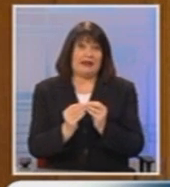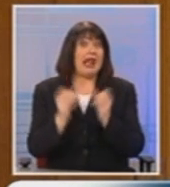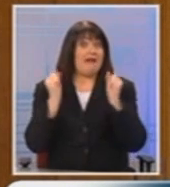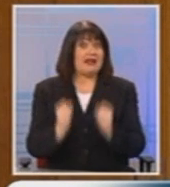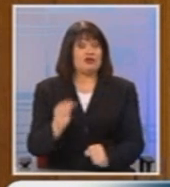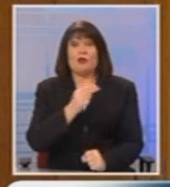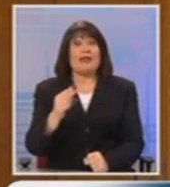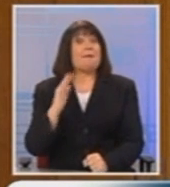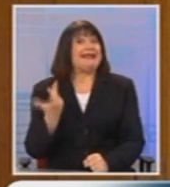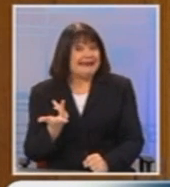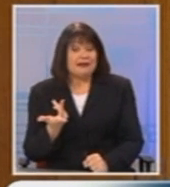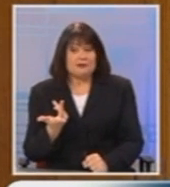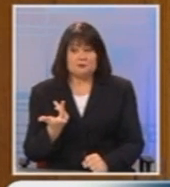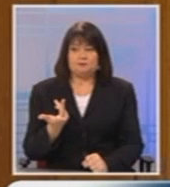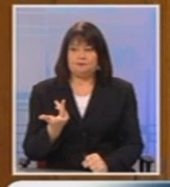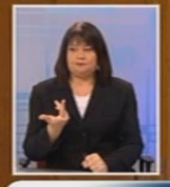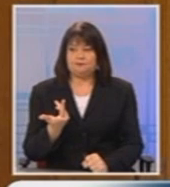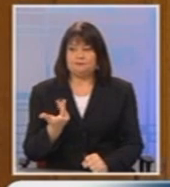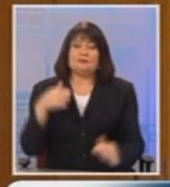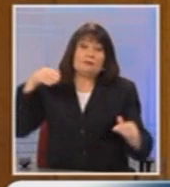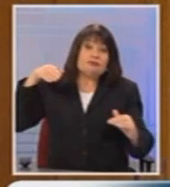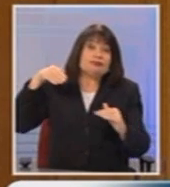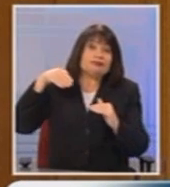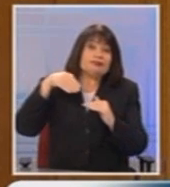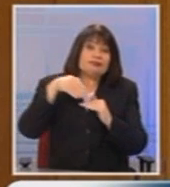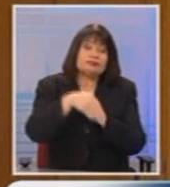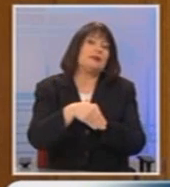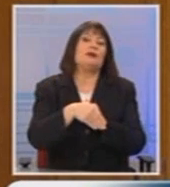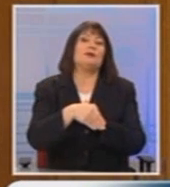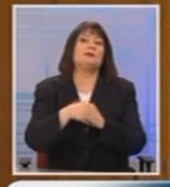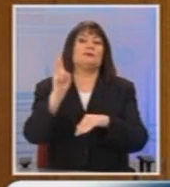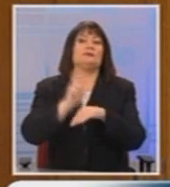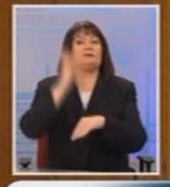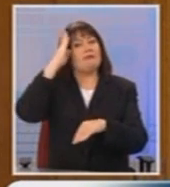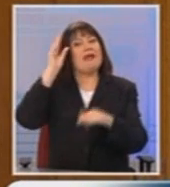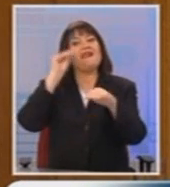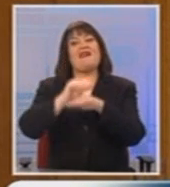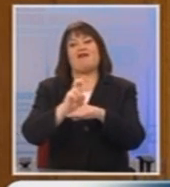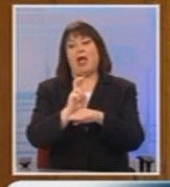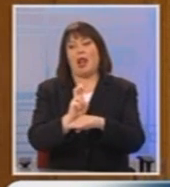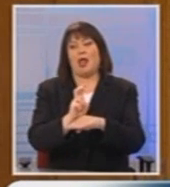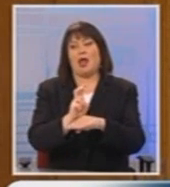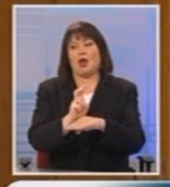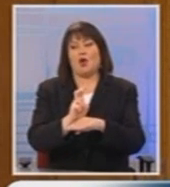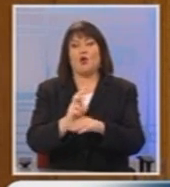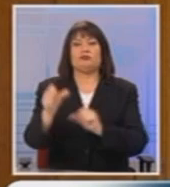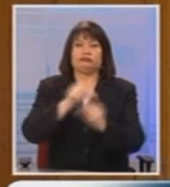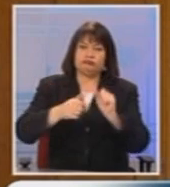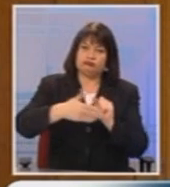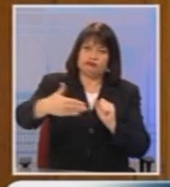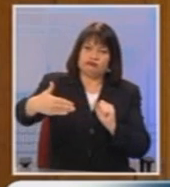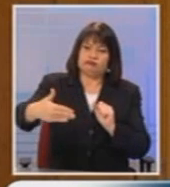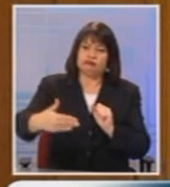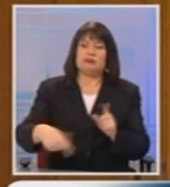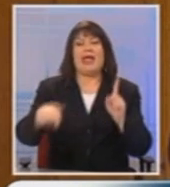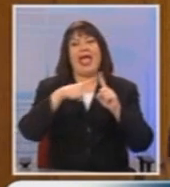θεμελιώδες ζήτημα είναι η ευθύνουσα συσσόρευση του παγίου κεφαλαίου στην Ελλάδα σε διαδοχικές φάσεις